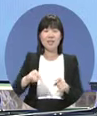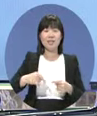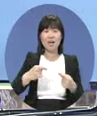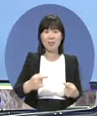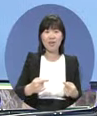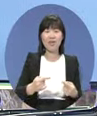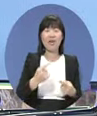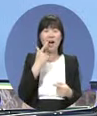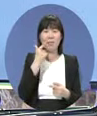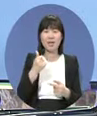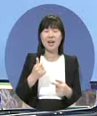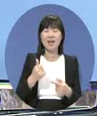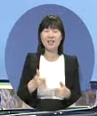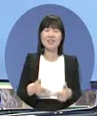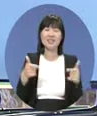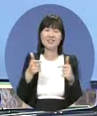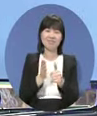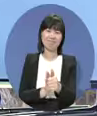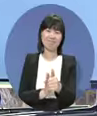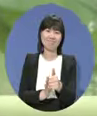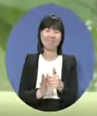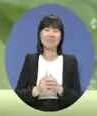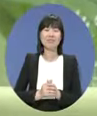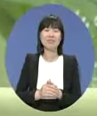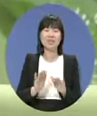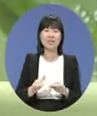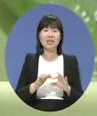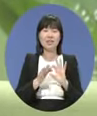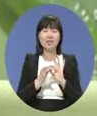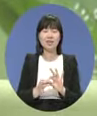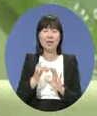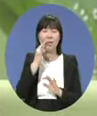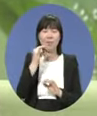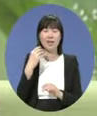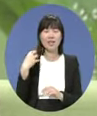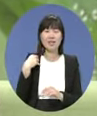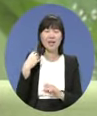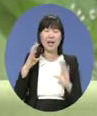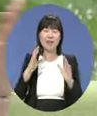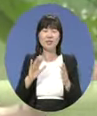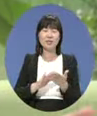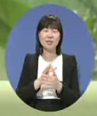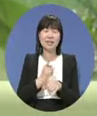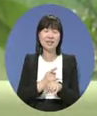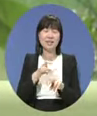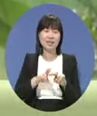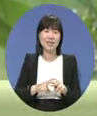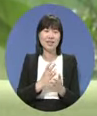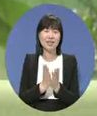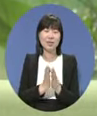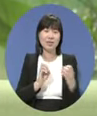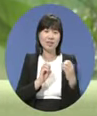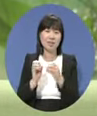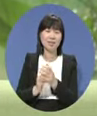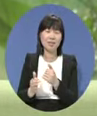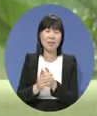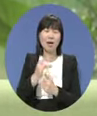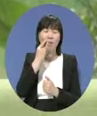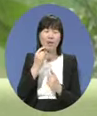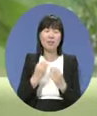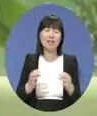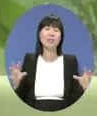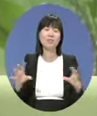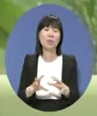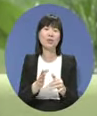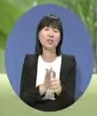참여도를 높이시는 거, 이런 것이 좀 중요하겠습니다. 네. 오늘 계속해서 이제 엄마 역할, 뭐 아이들 노는 자리 이런 얘기를 하다 보니까 꼭 엄마들 많이